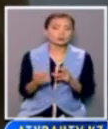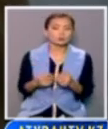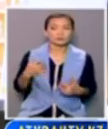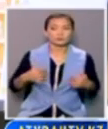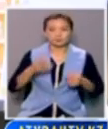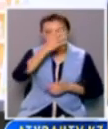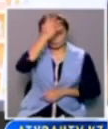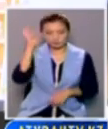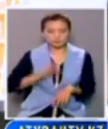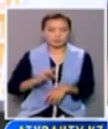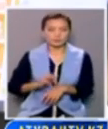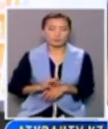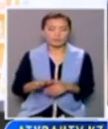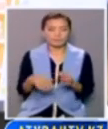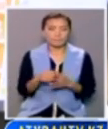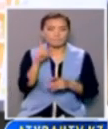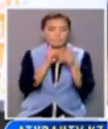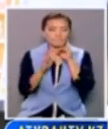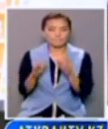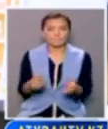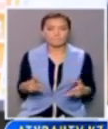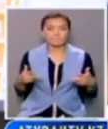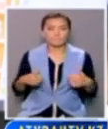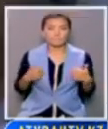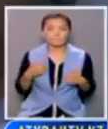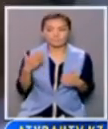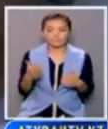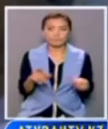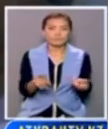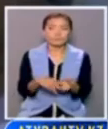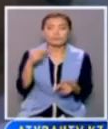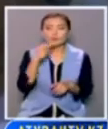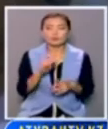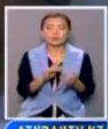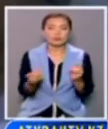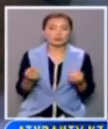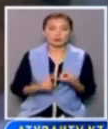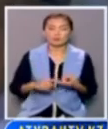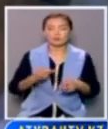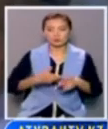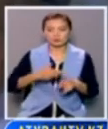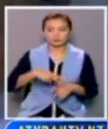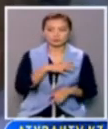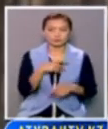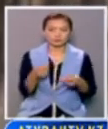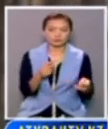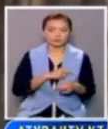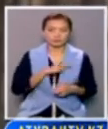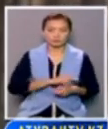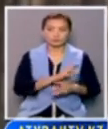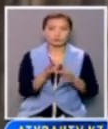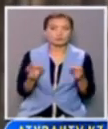коронавирусной инфекцией заседания проходили в онлайн формате однако качество интернет-связи препятствовала их проведению